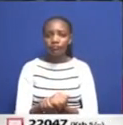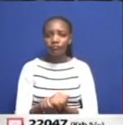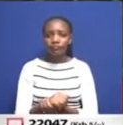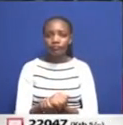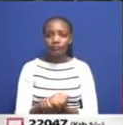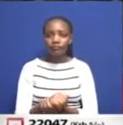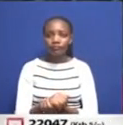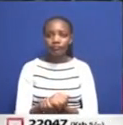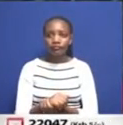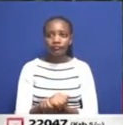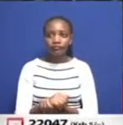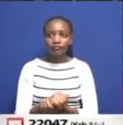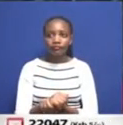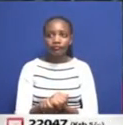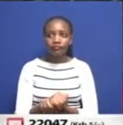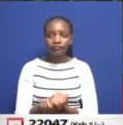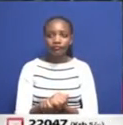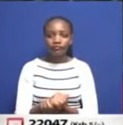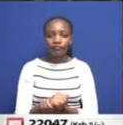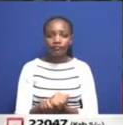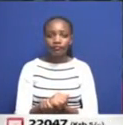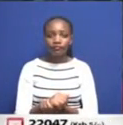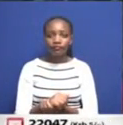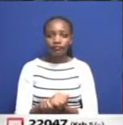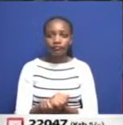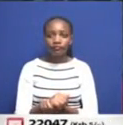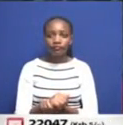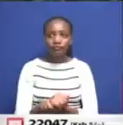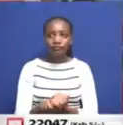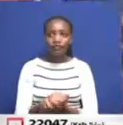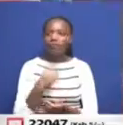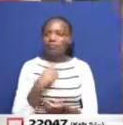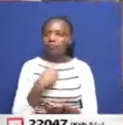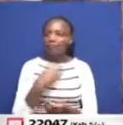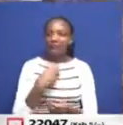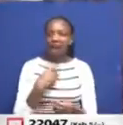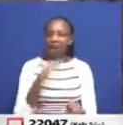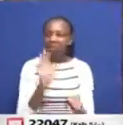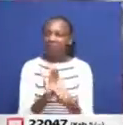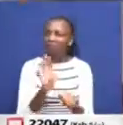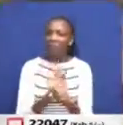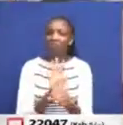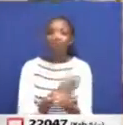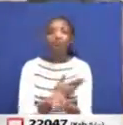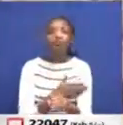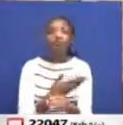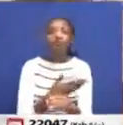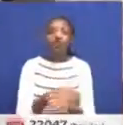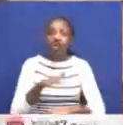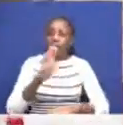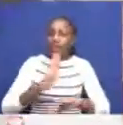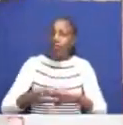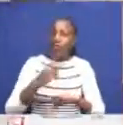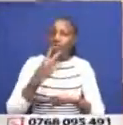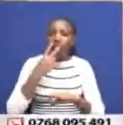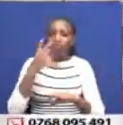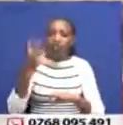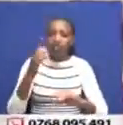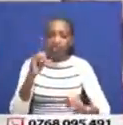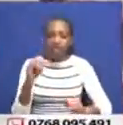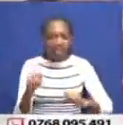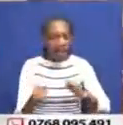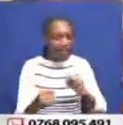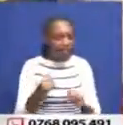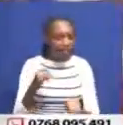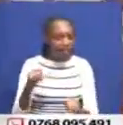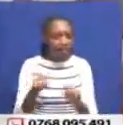Veronica, urudie. Kuna nyimbo nyingi. Kwa sauti yake yenye mvuto, ametumbuiza katika majukwaa